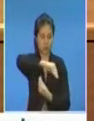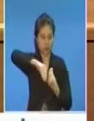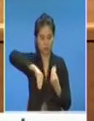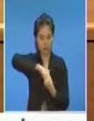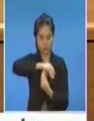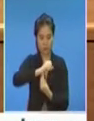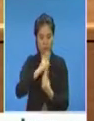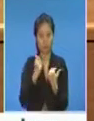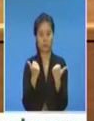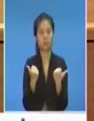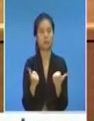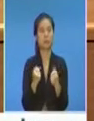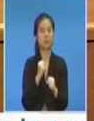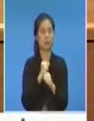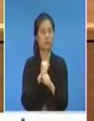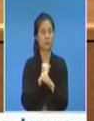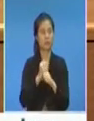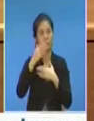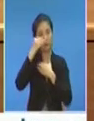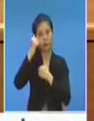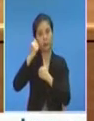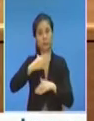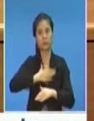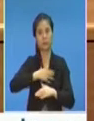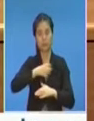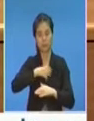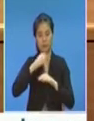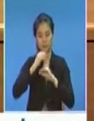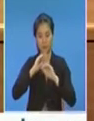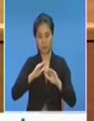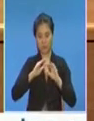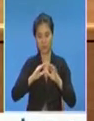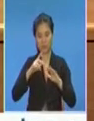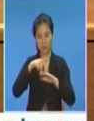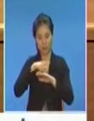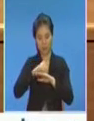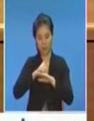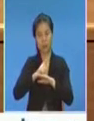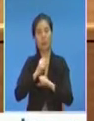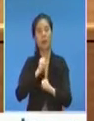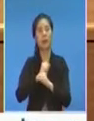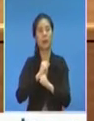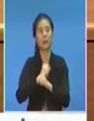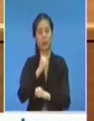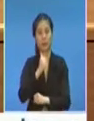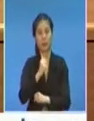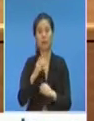นี้เนี่ยเป็นประเด็นที่น่าสนใจประเด็นหนึ่งและผมอยากจะฝากท่านประธานครับว่าเป็นไปได้ไหมครับที่ทางวิ